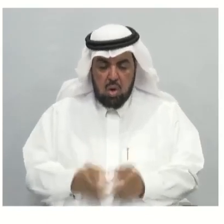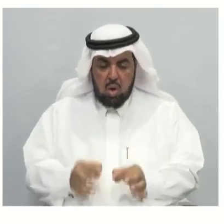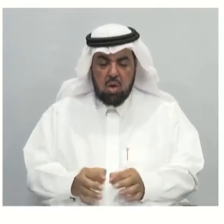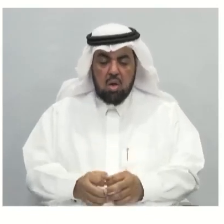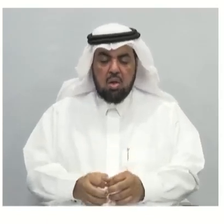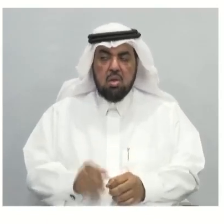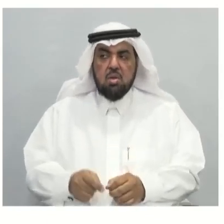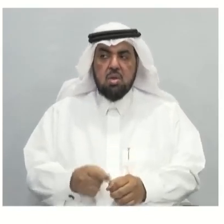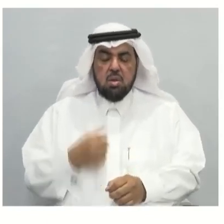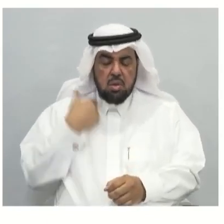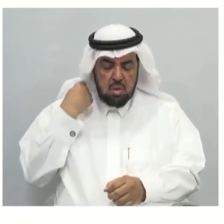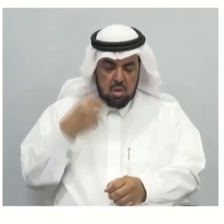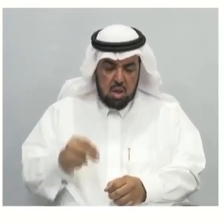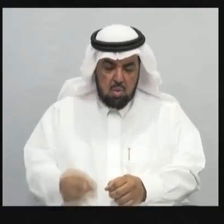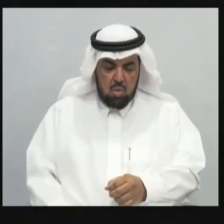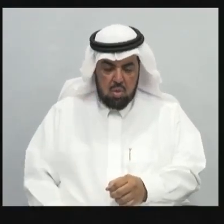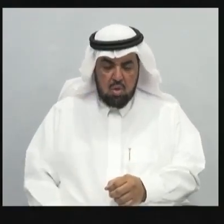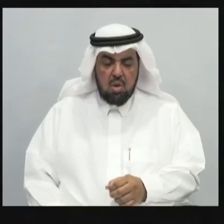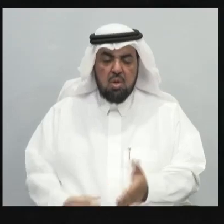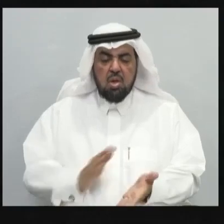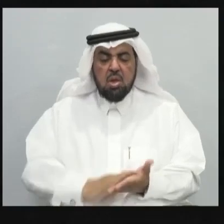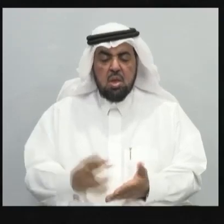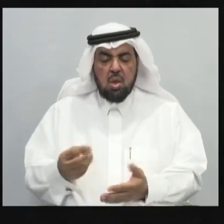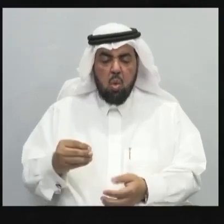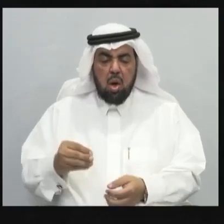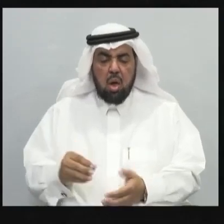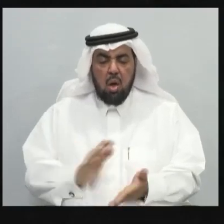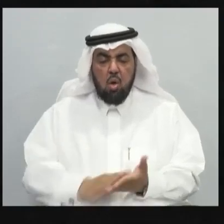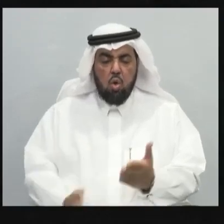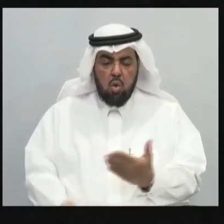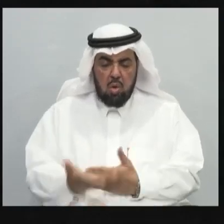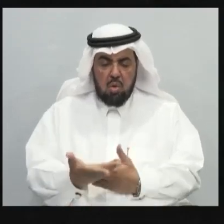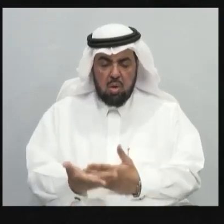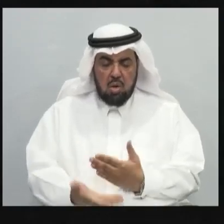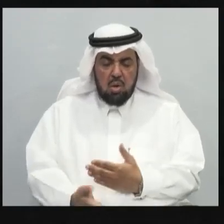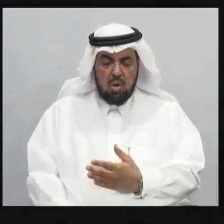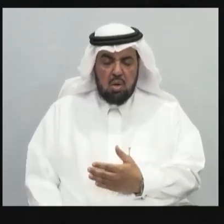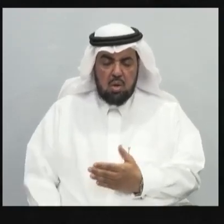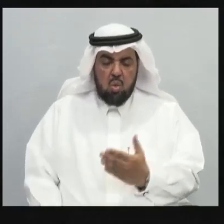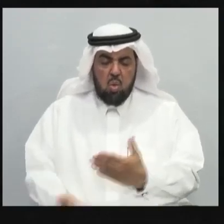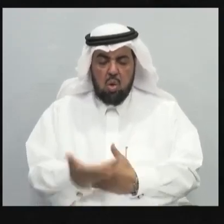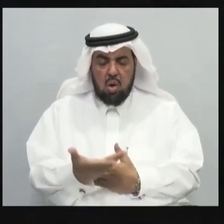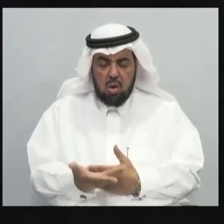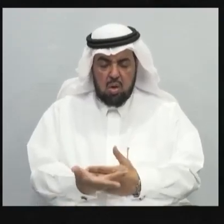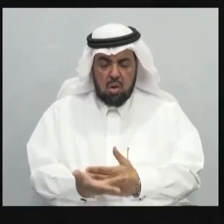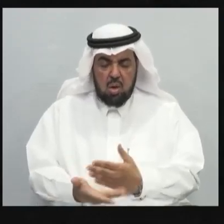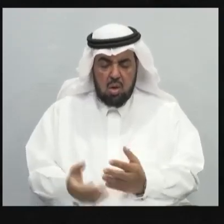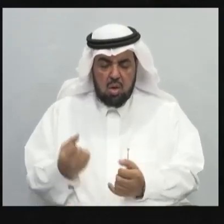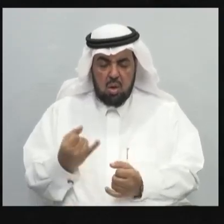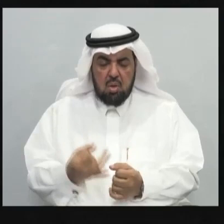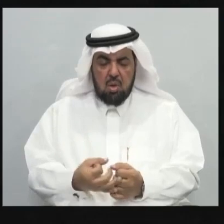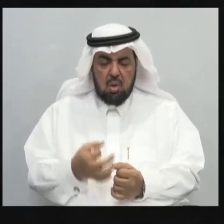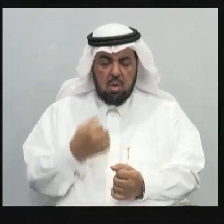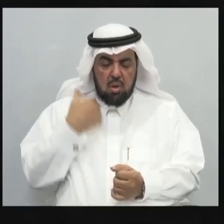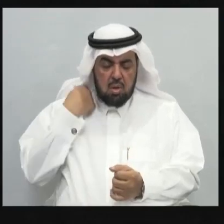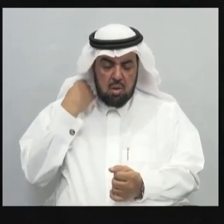نقطه ان في حال النمو ذ جك هذا في نسختين ورقيه ومطب مطبوعه عفوا ورقيه ورقميه اللي هي